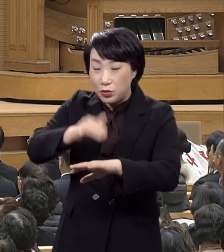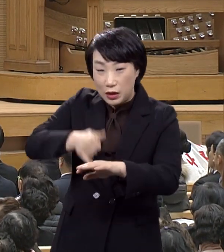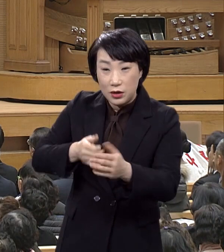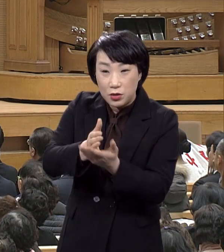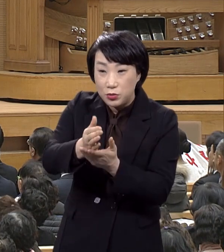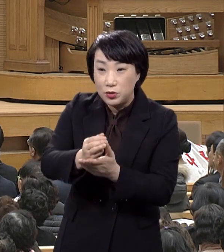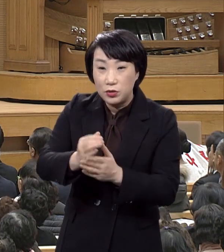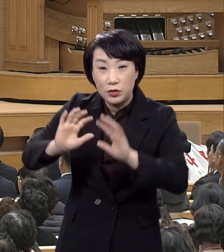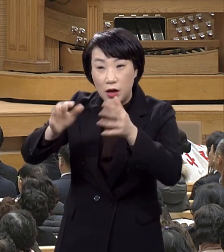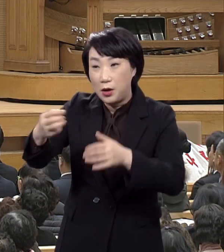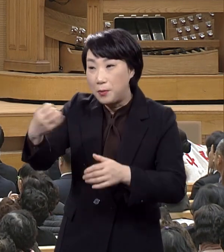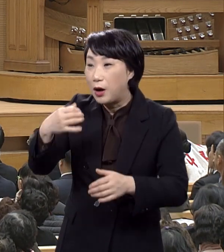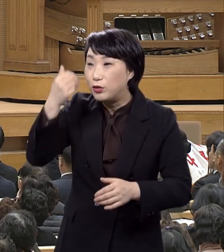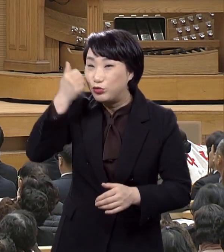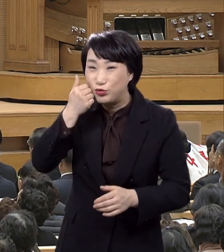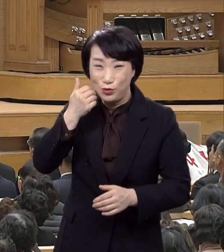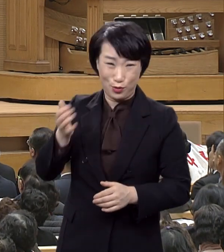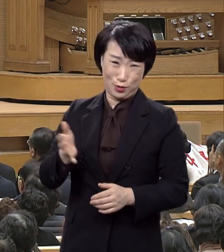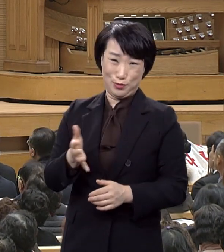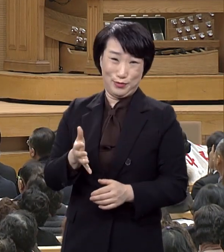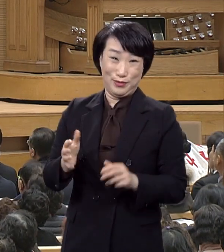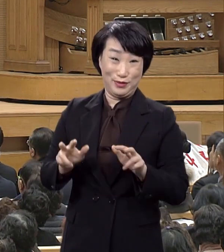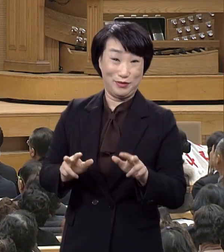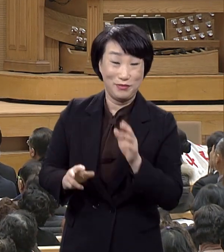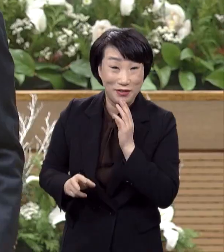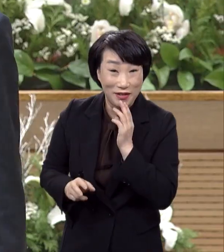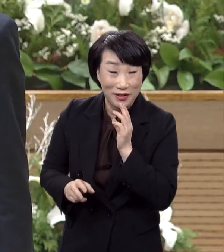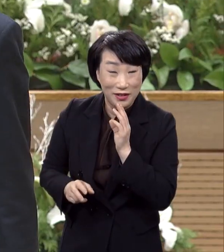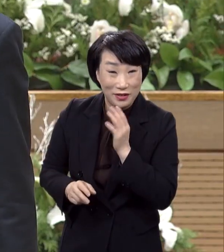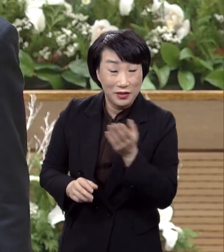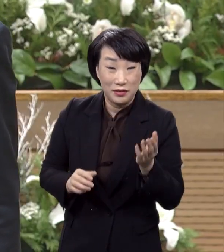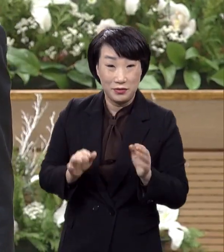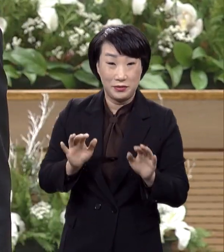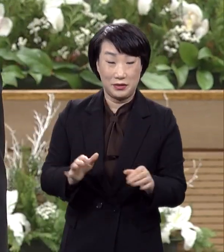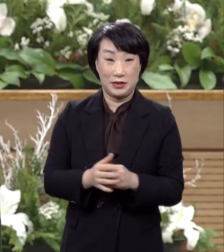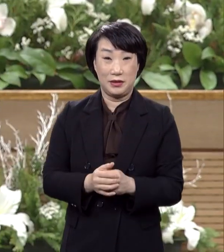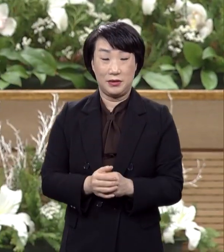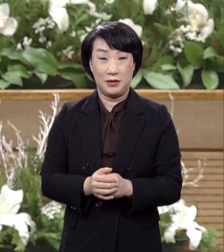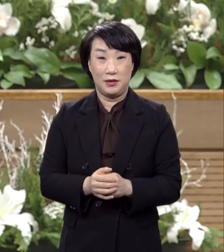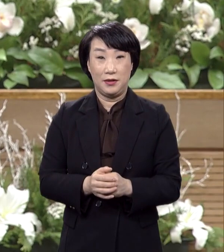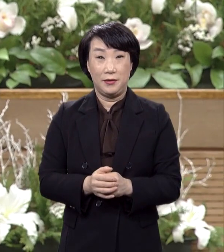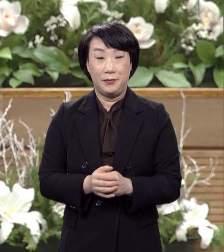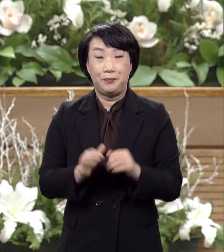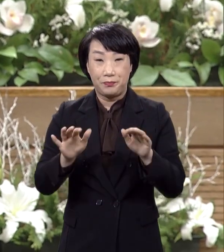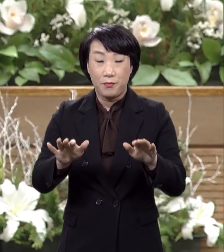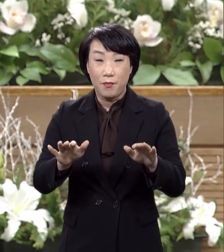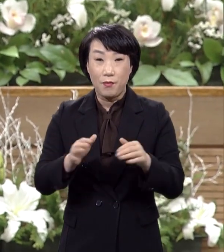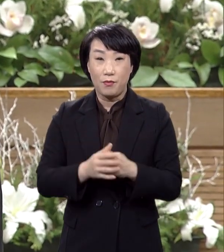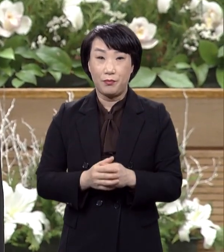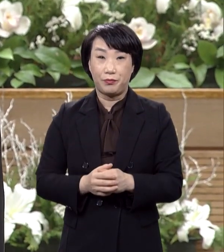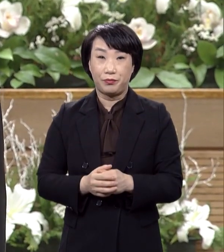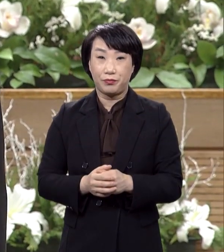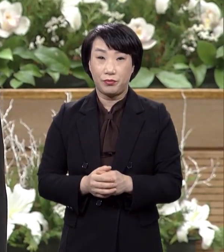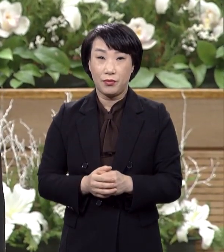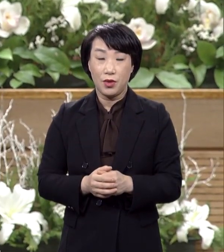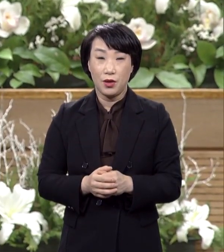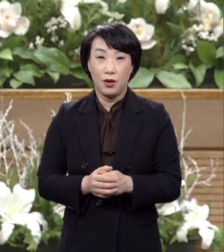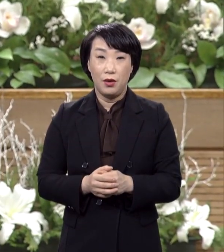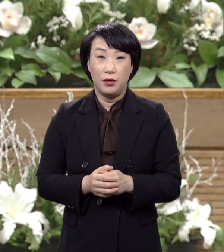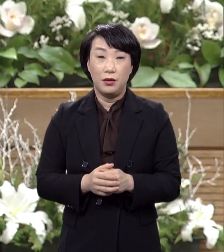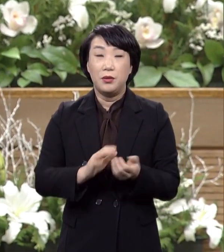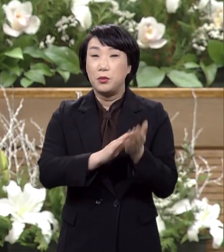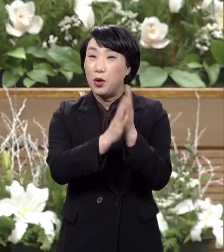했어요? 누가 농업국가라고 합니까? 지금 얼마나 지금